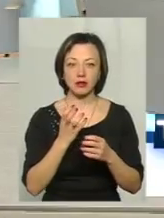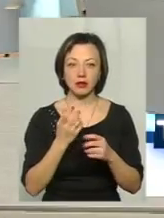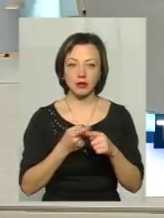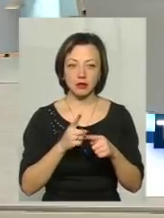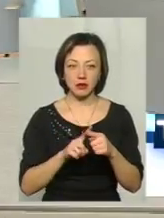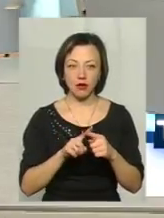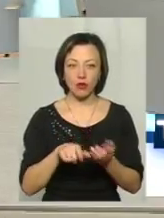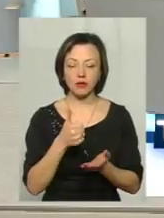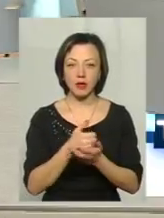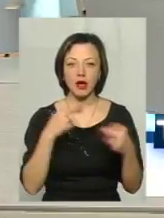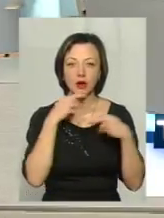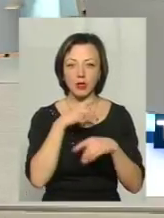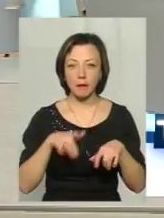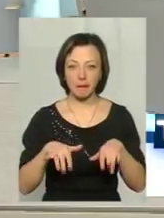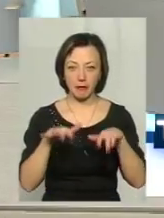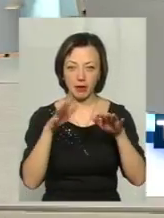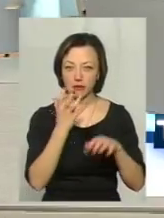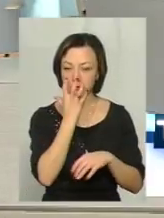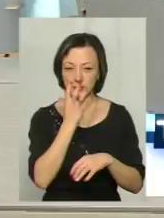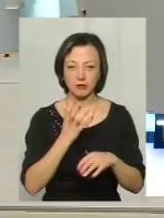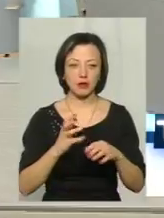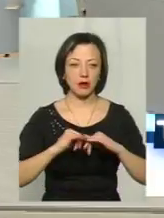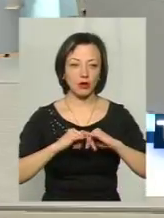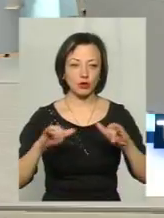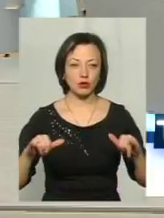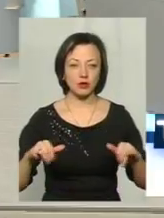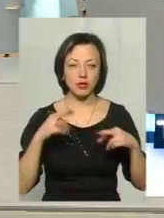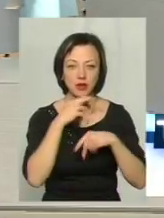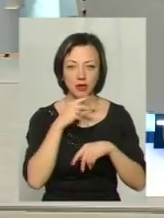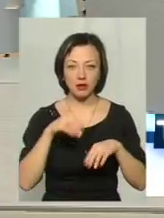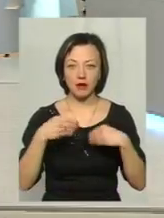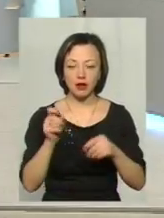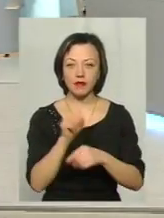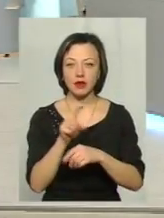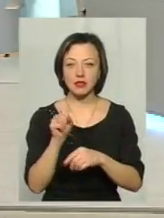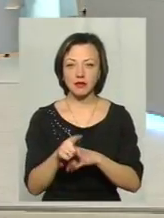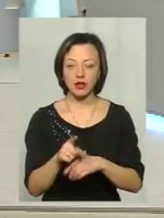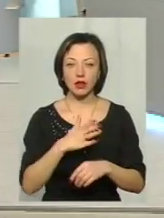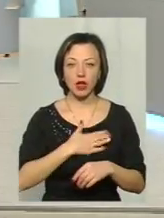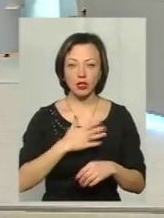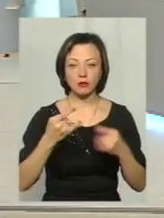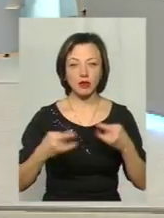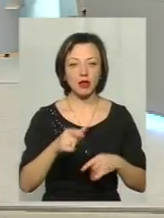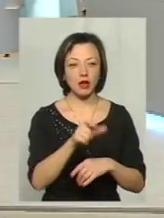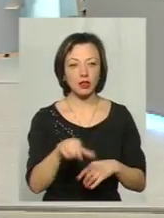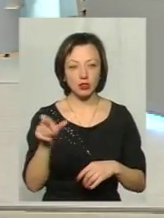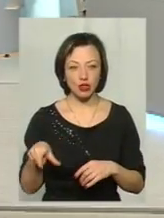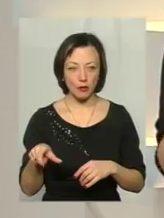тому що в основному це радіоактивна пиль розносить радіацію. Давайте зразу давати вказівки і нашим телеглядачам.